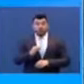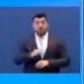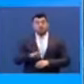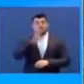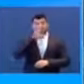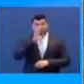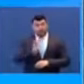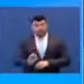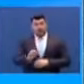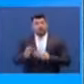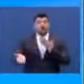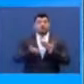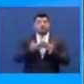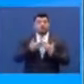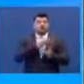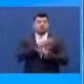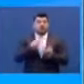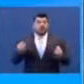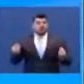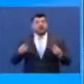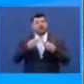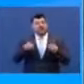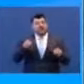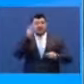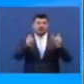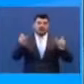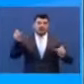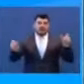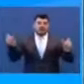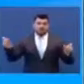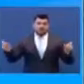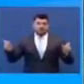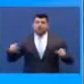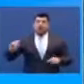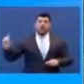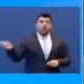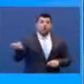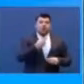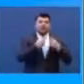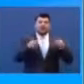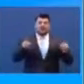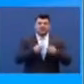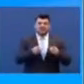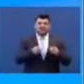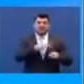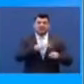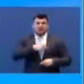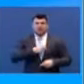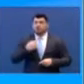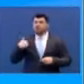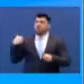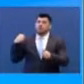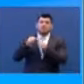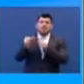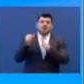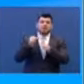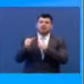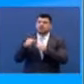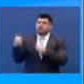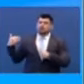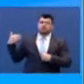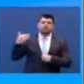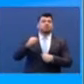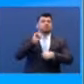παίζουν καθοριστικό ρόλο οι εκπαιδευτικοί μας. Όλες και όλοι εκείνοι που όλους αυτούς τους μήνες καταβάλουν μεγάλη